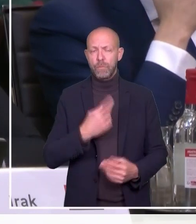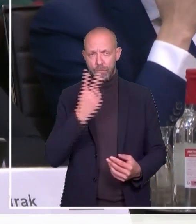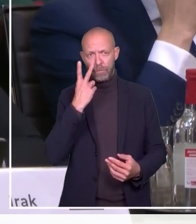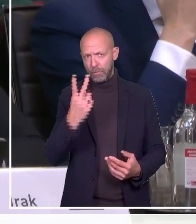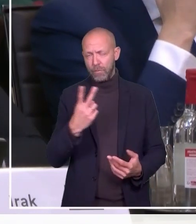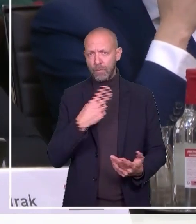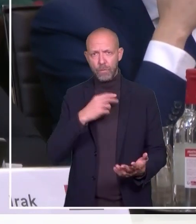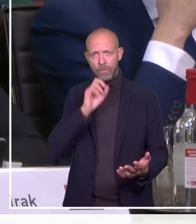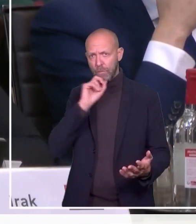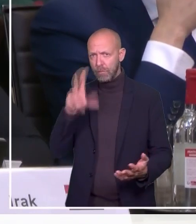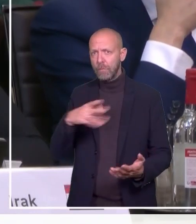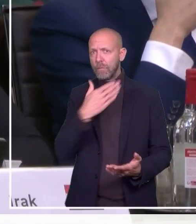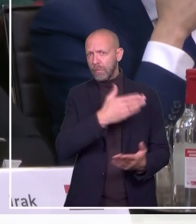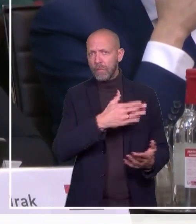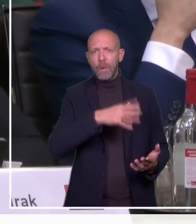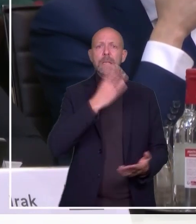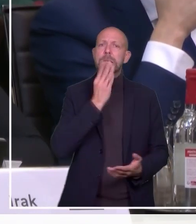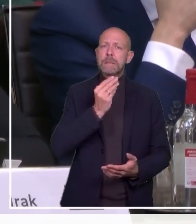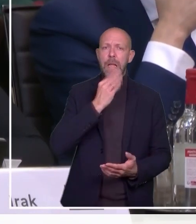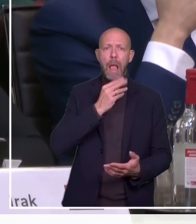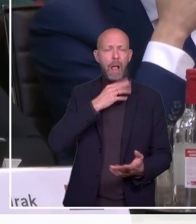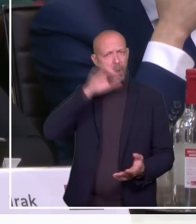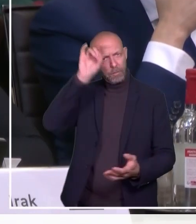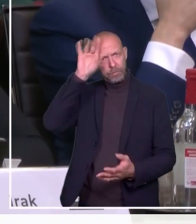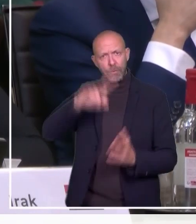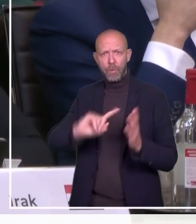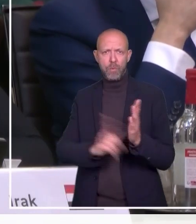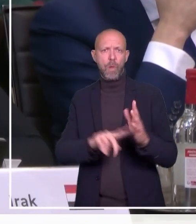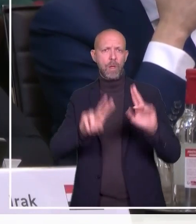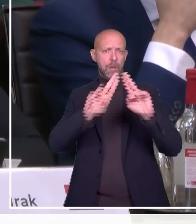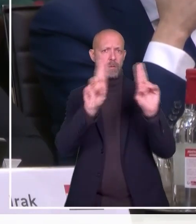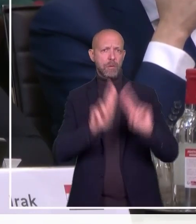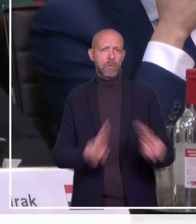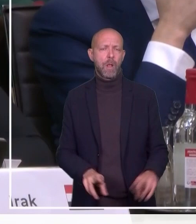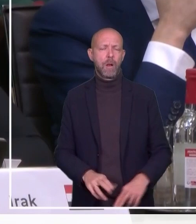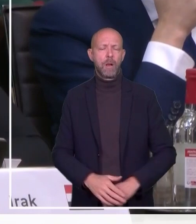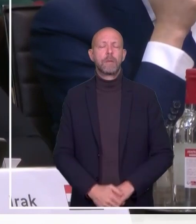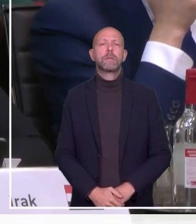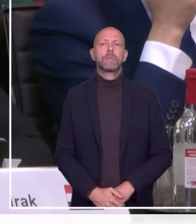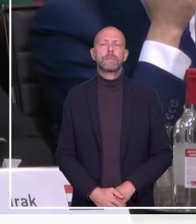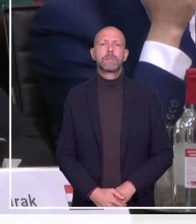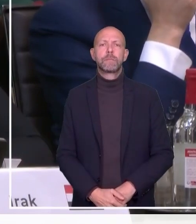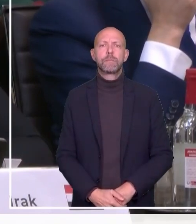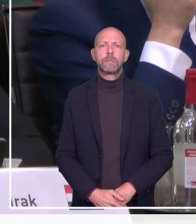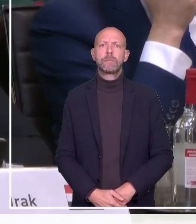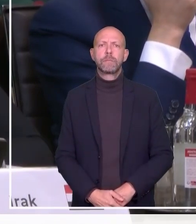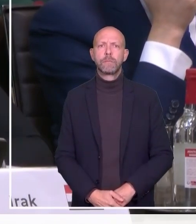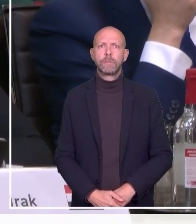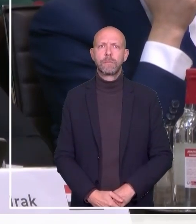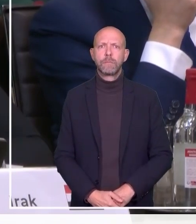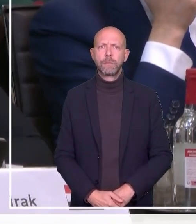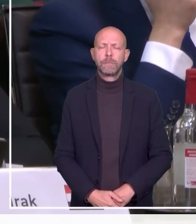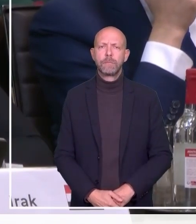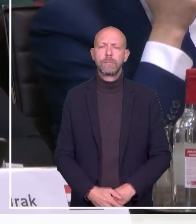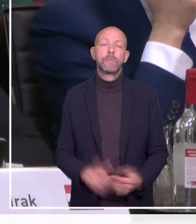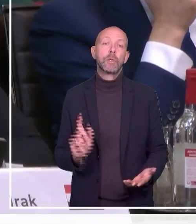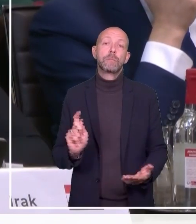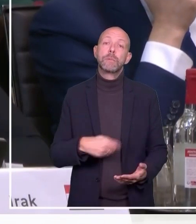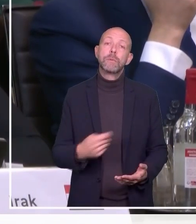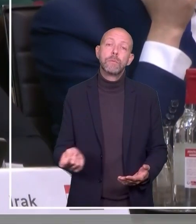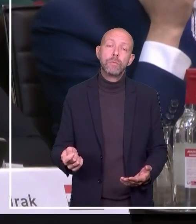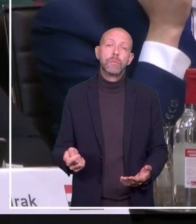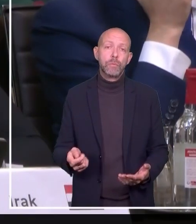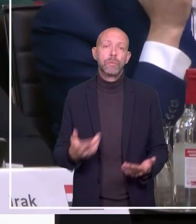أساسيا لعملياته العسكرية اليومية، مبررا إياه بحجج واهية. لذلك يطالب